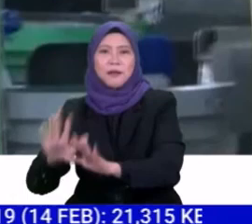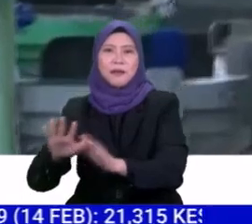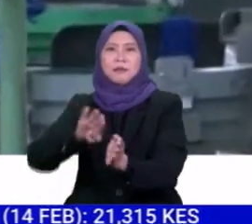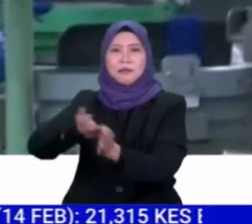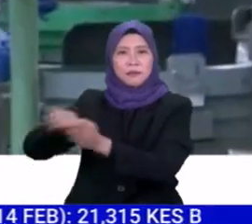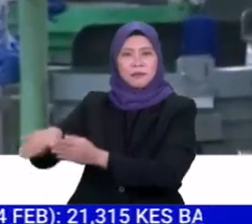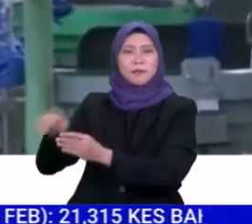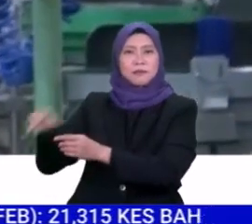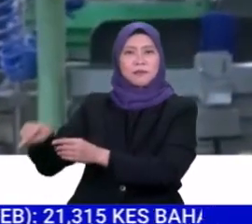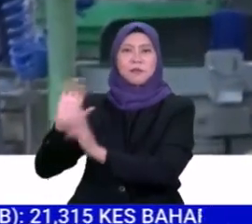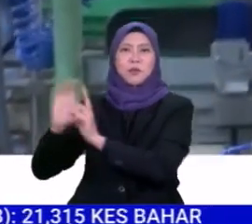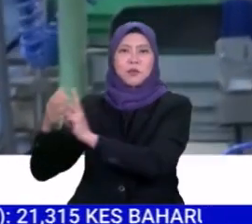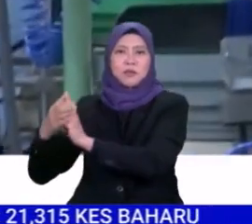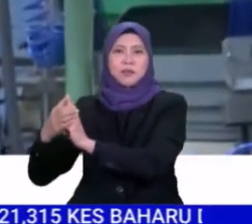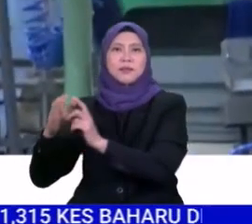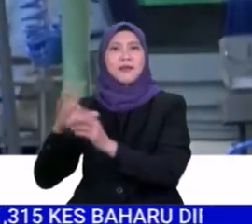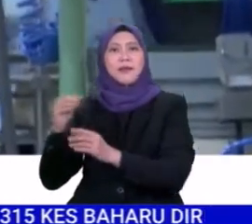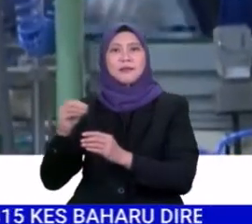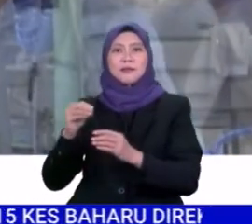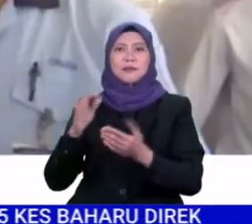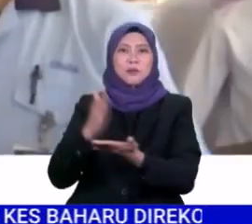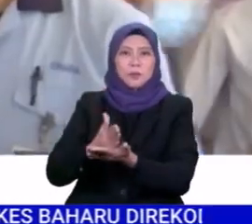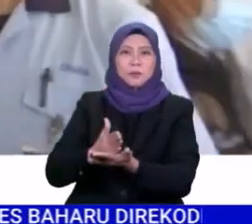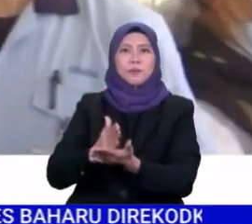atau beroperasi sementara waktu.